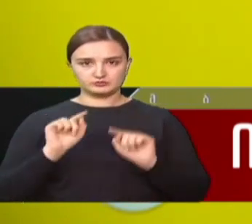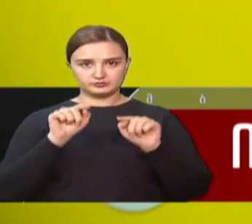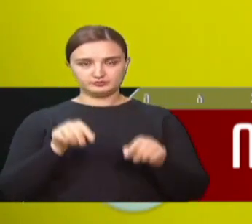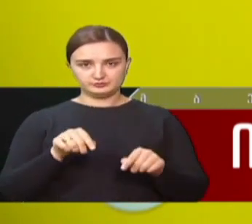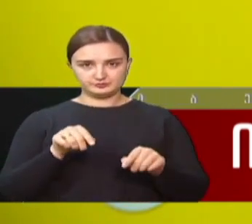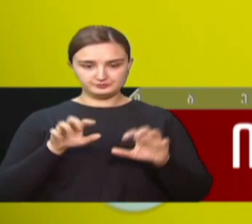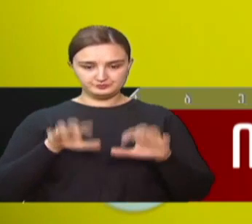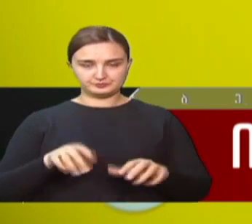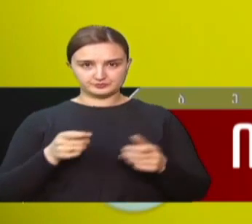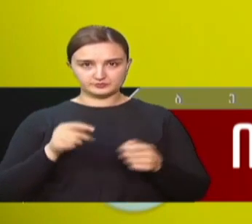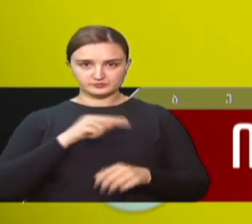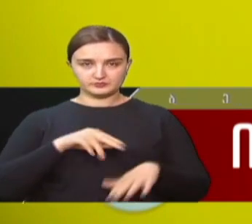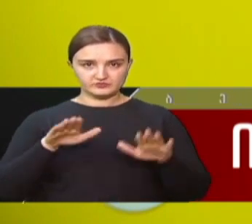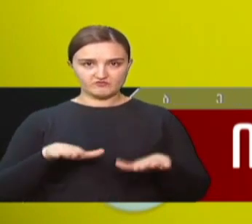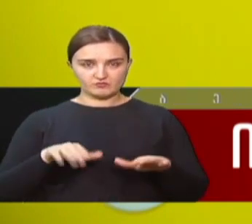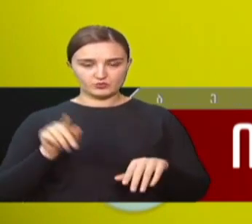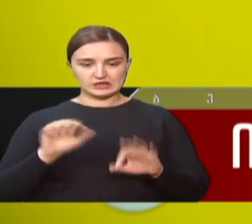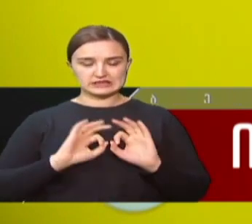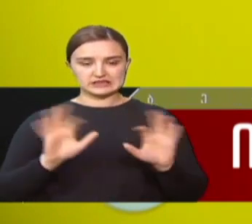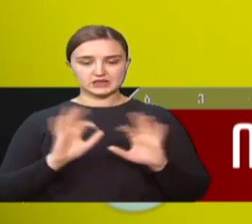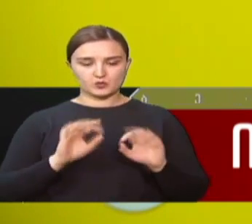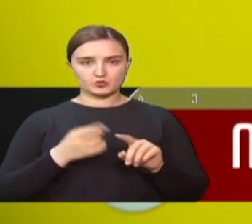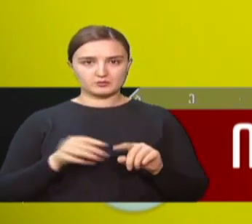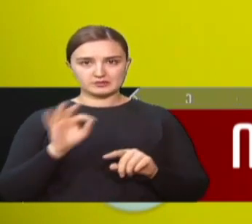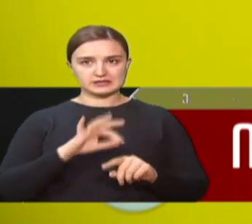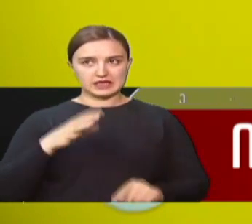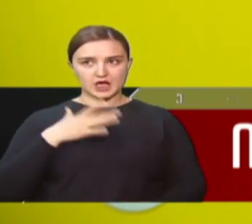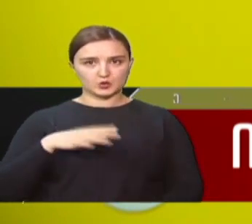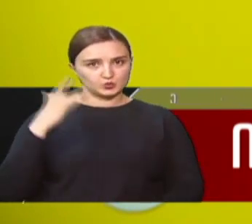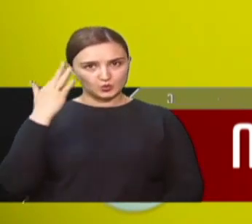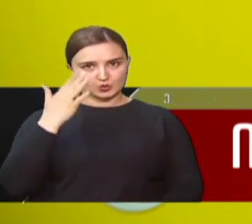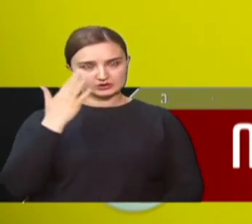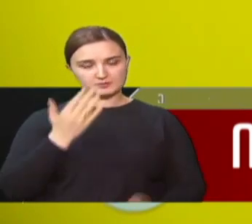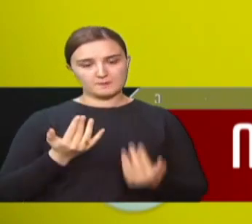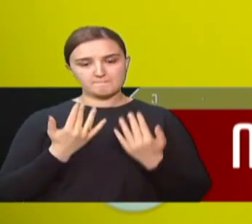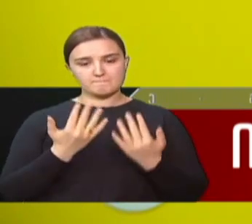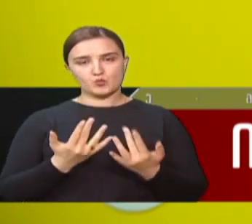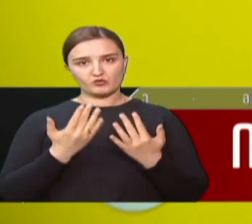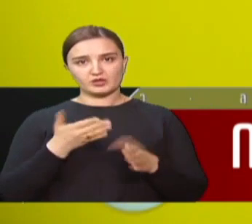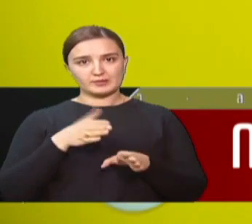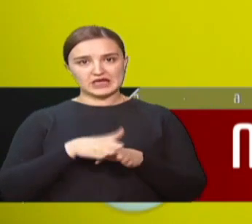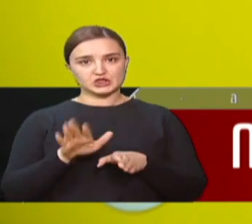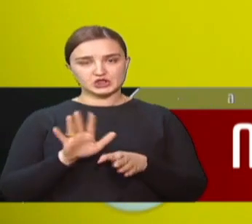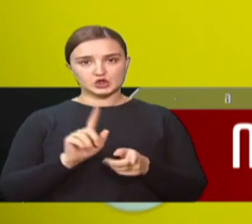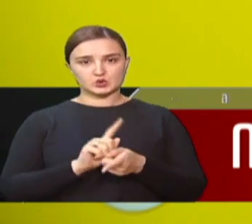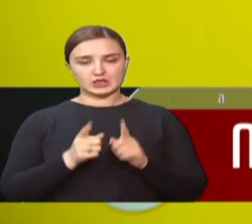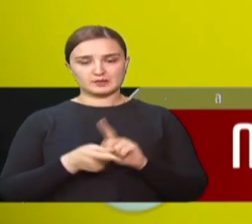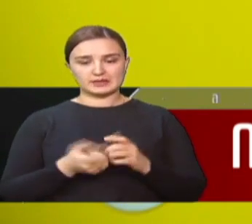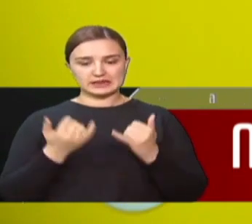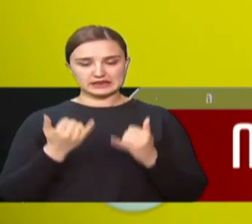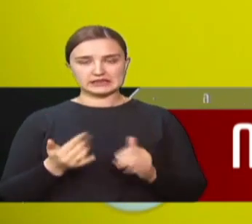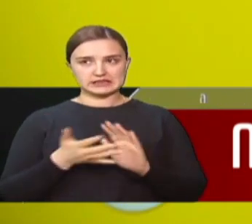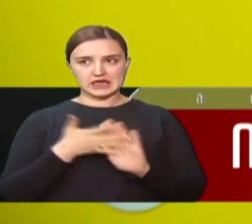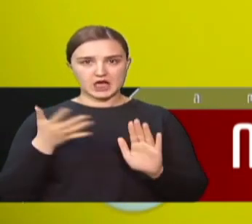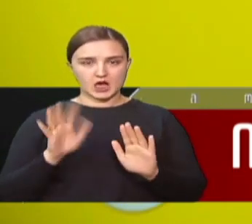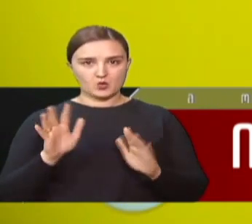ხელისუფლების პრეზიდენტის პოსტზე, რომ ისაუბროს იმაზე, რომ ქართულმა უცნებამ არათუ მოთხოვნები არ შეასრულა, არამედ დღეს